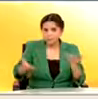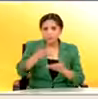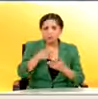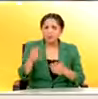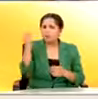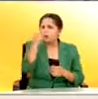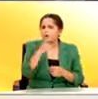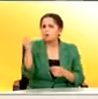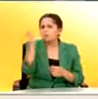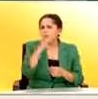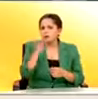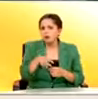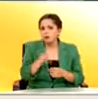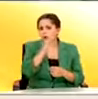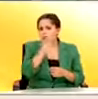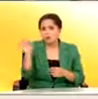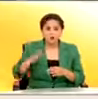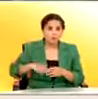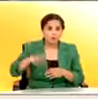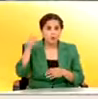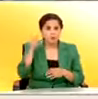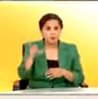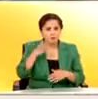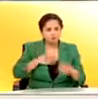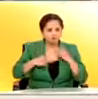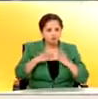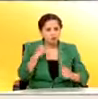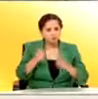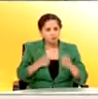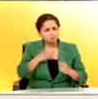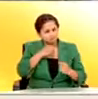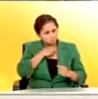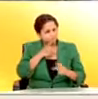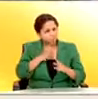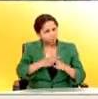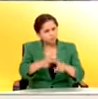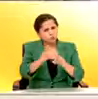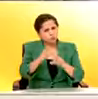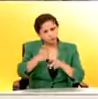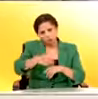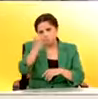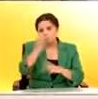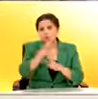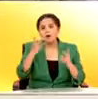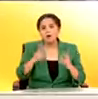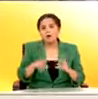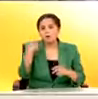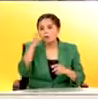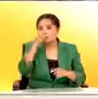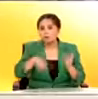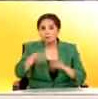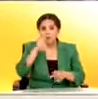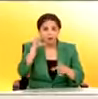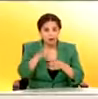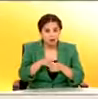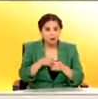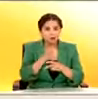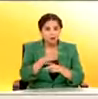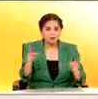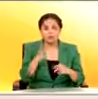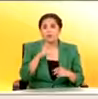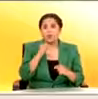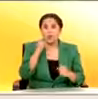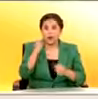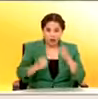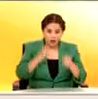महीने 1500 से ज्यादा इंड्योरेंस स्पोर्ट्स का आयोजन होता है। इन इवेंट्स में हिस्सा लेने के लिए